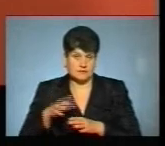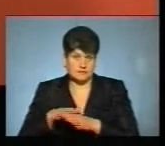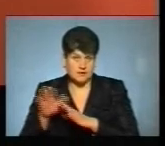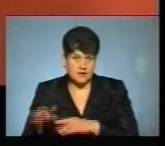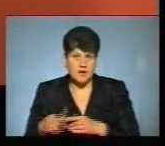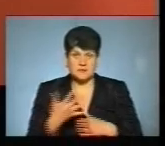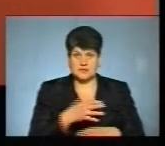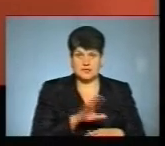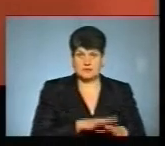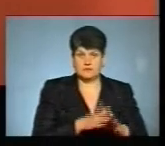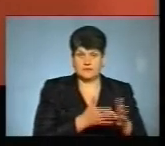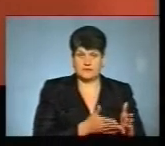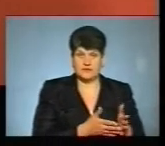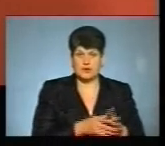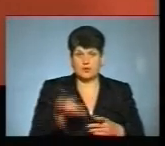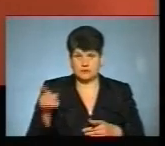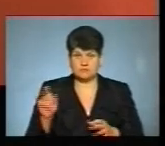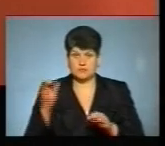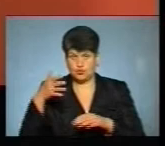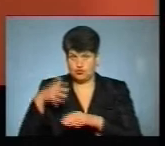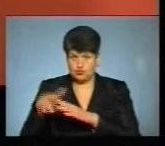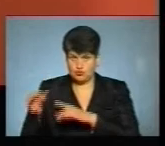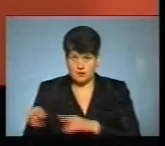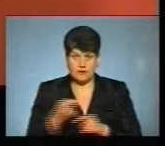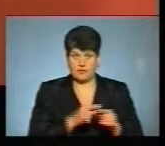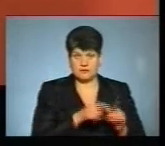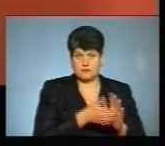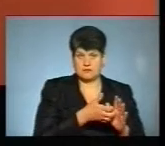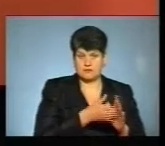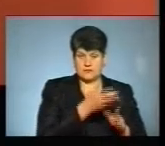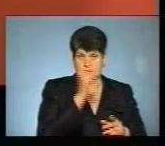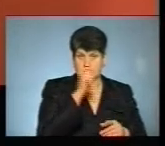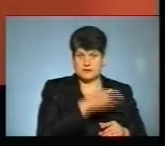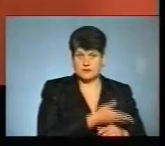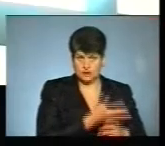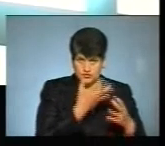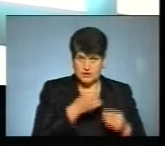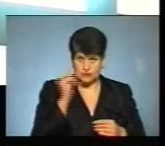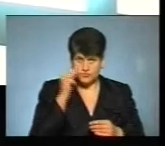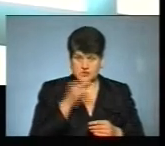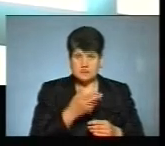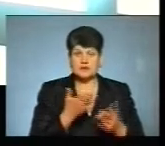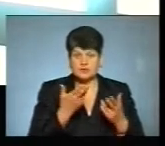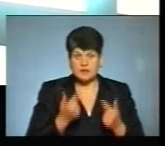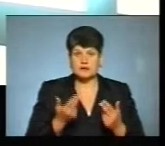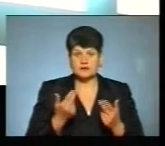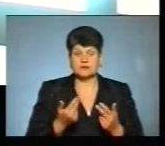вже розуміються, мають достатній рівень знань по цих темах, вони будуть ще раз наново проходити ці уроки? І довше так, вчитися, вони будуть,